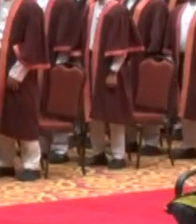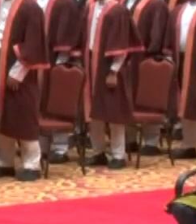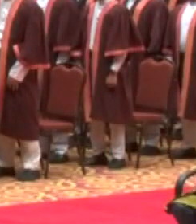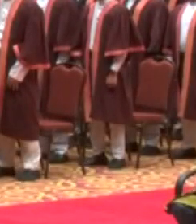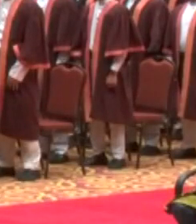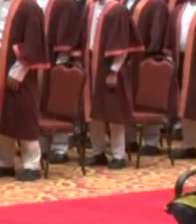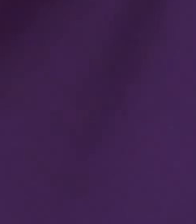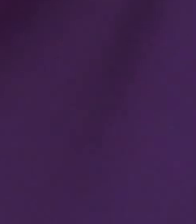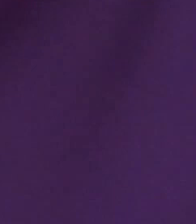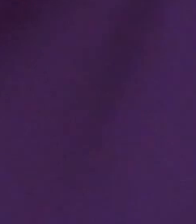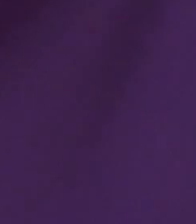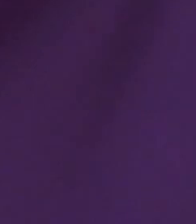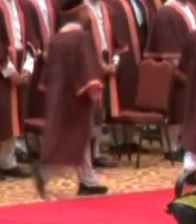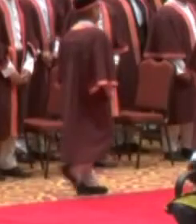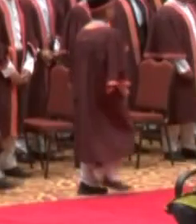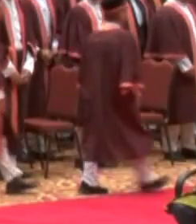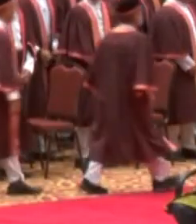wa lillahil hamd.